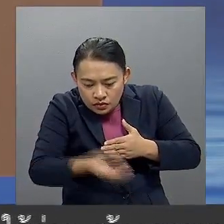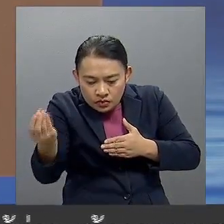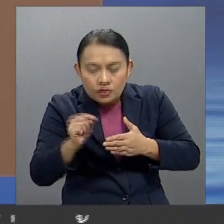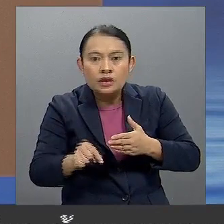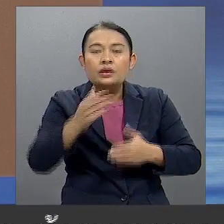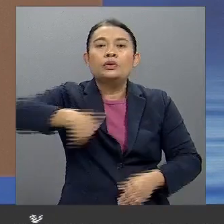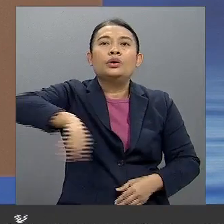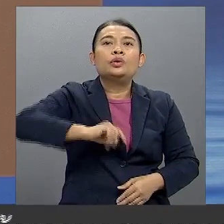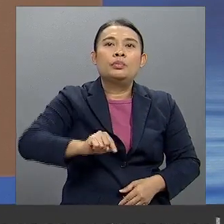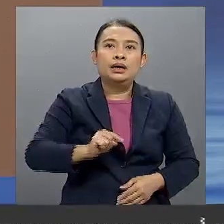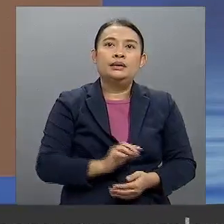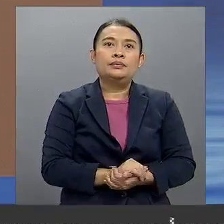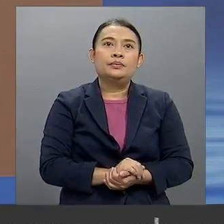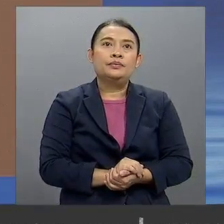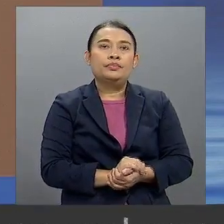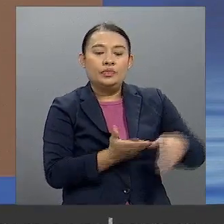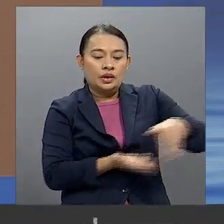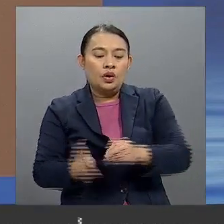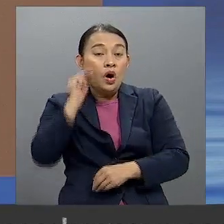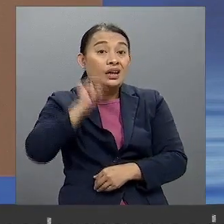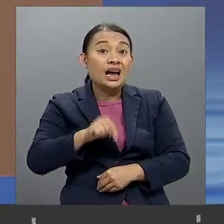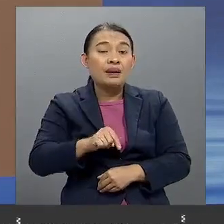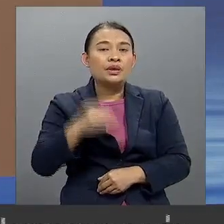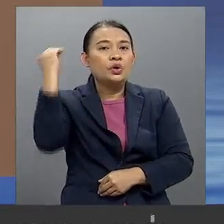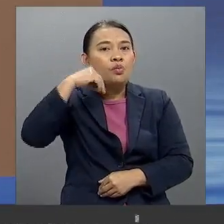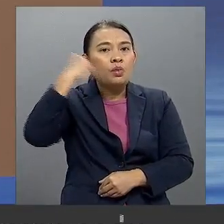ในครองสุเอชกมีการขุดลอกอยู่เป็ระยะระย